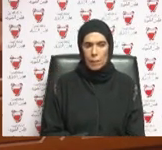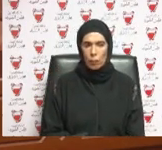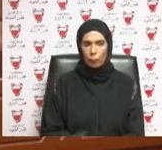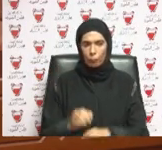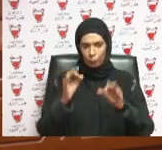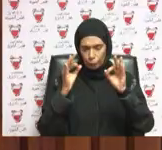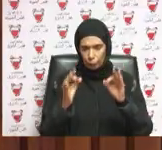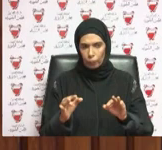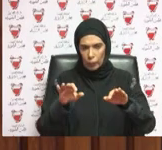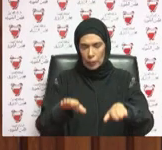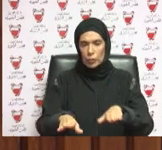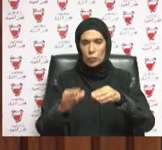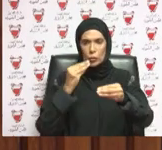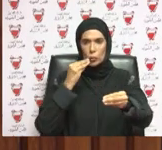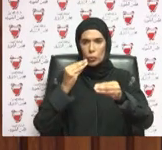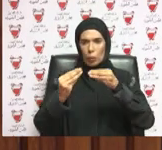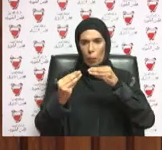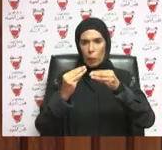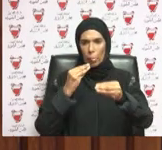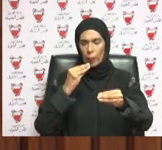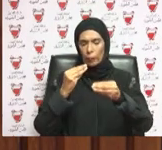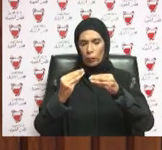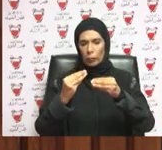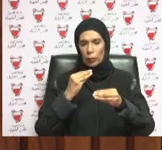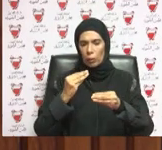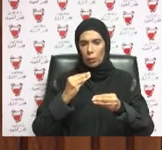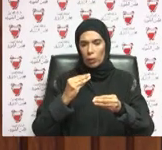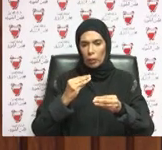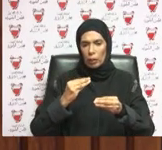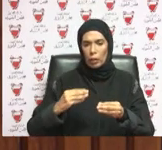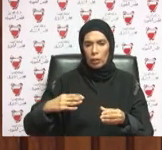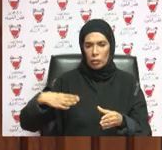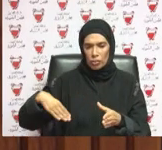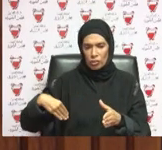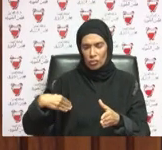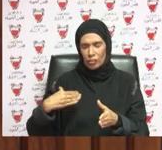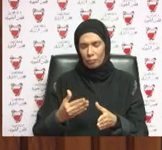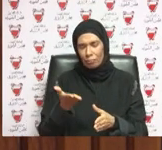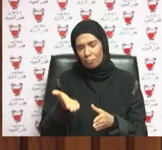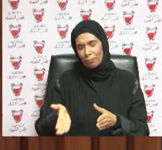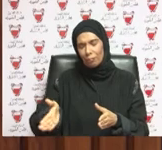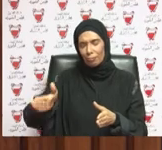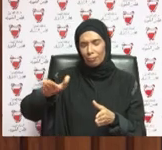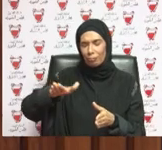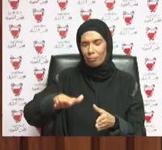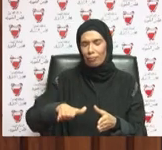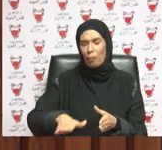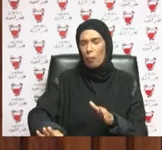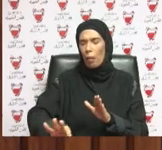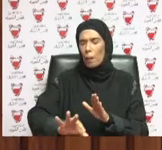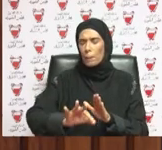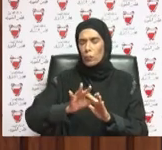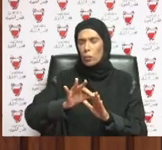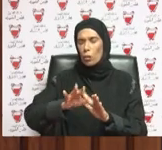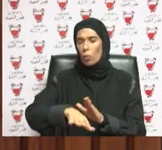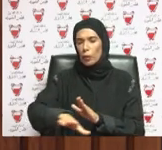ويؤكد مجلس الشورى أن سمو الأمير الراحل يعد رمزا وطنيا قاد